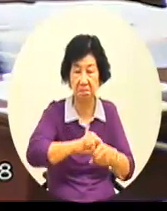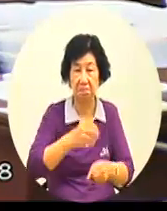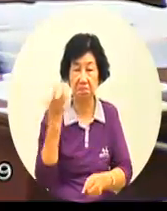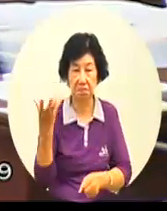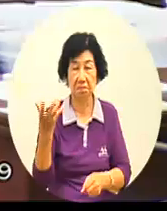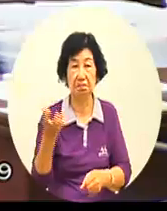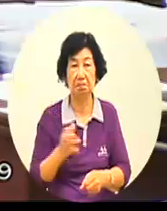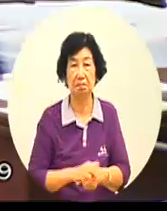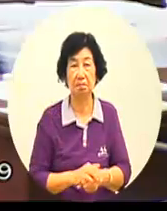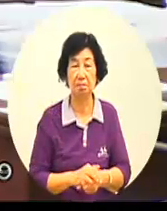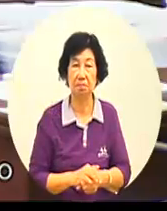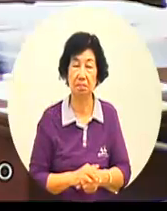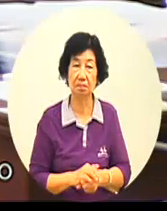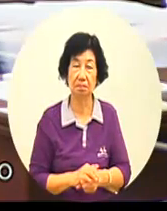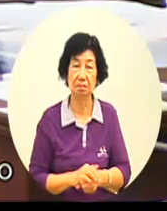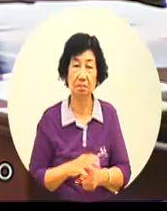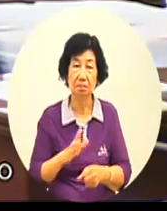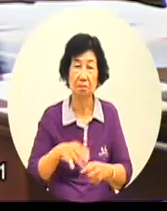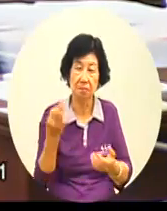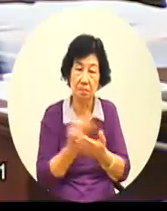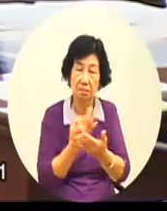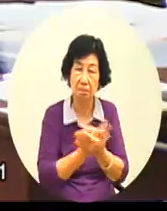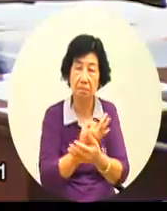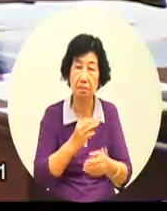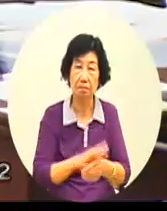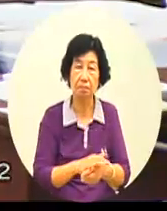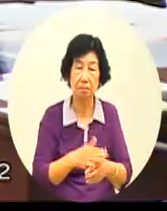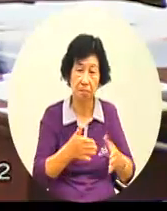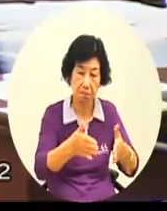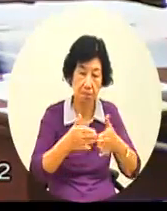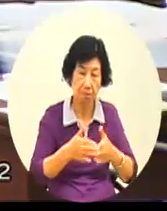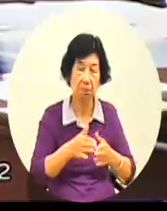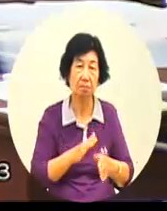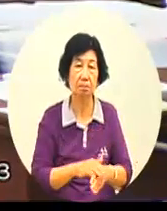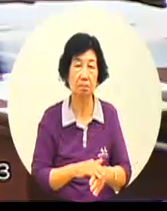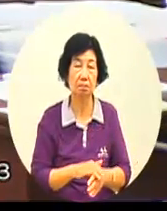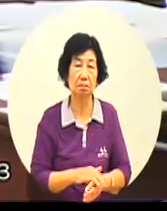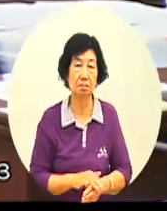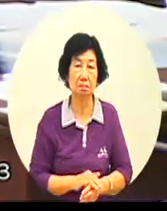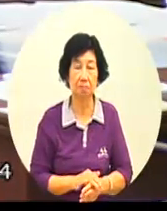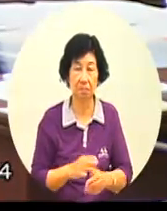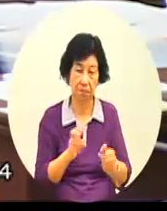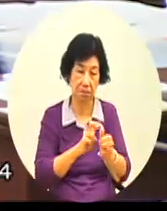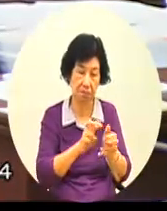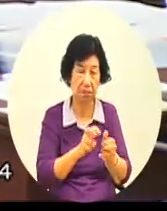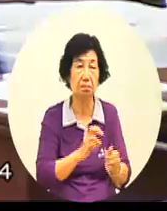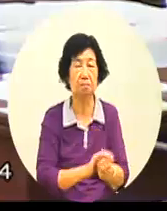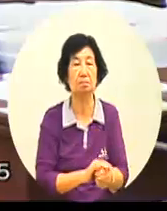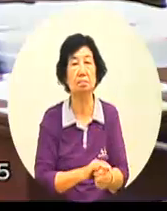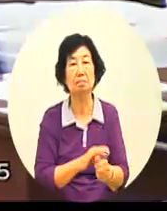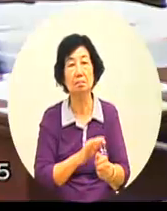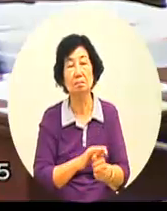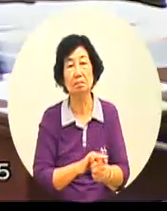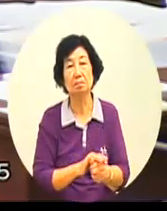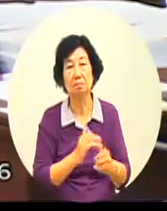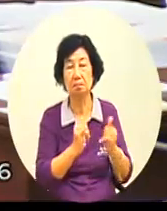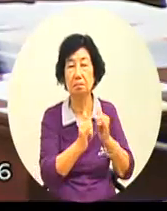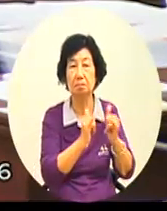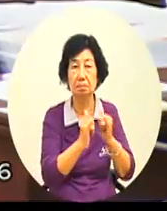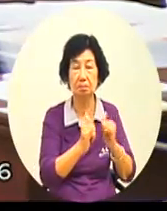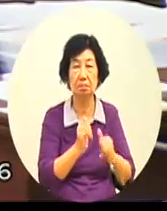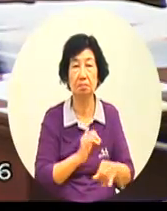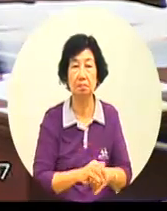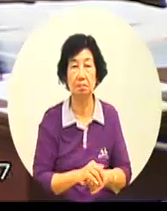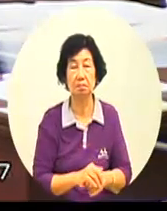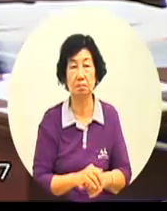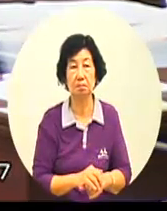没有办法满足到需求的这些需要照顾的人，然后呢又可能